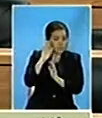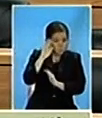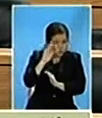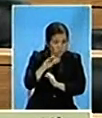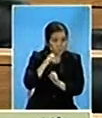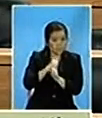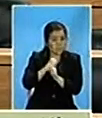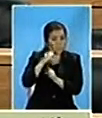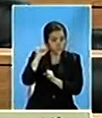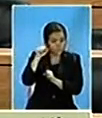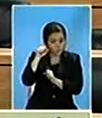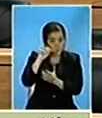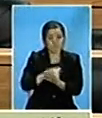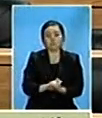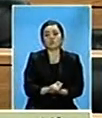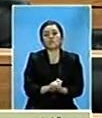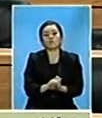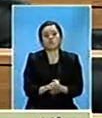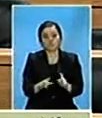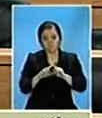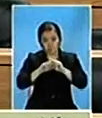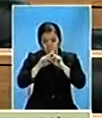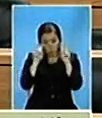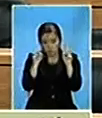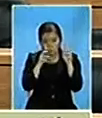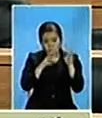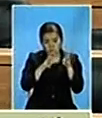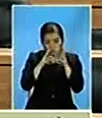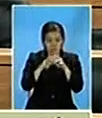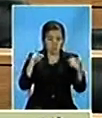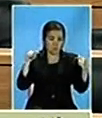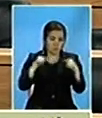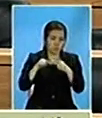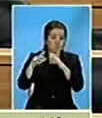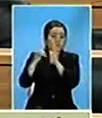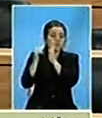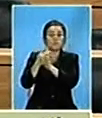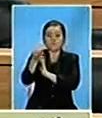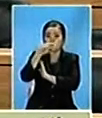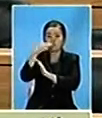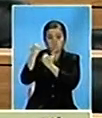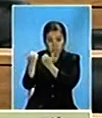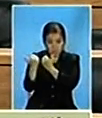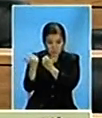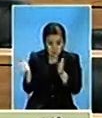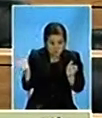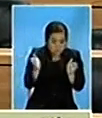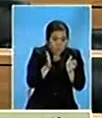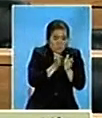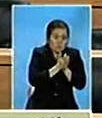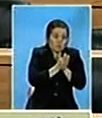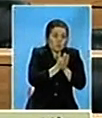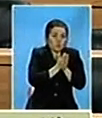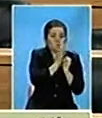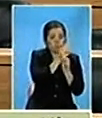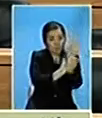คราวนี้ในเมื่อการนำแพทย์แผนปัจจุบันนะครับผมก็ไม่ทราบว่า